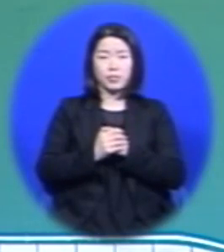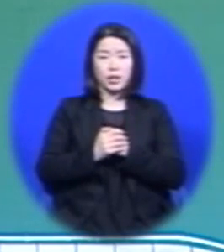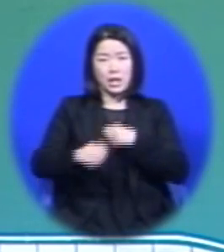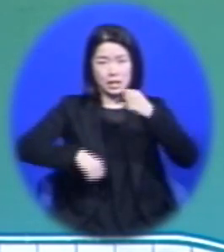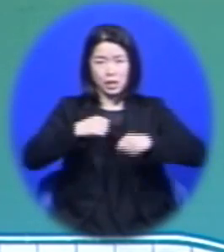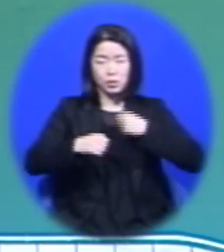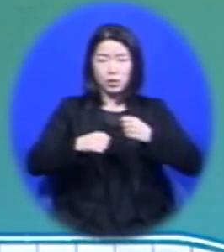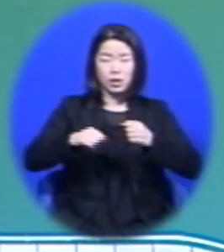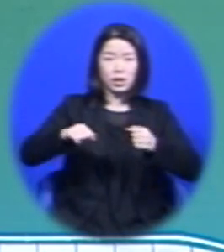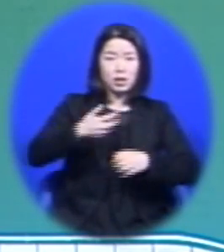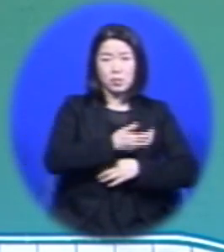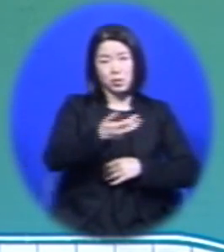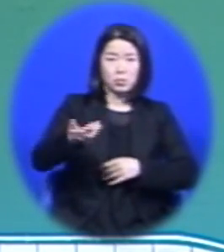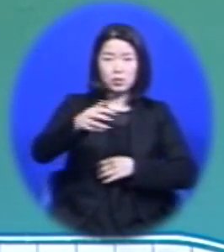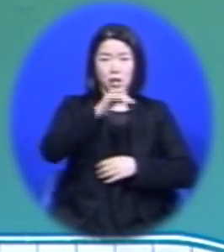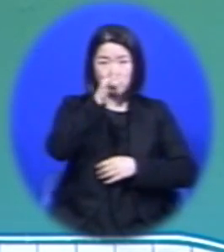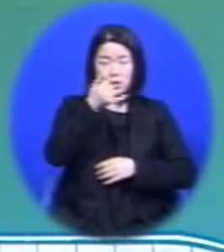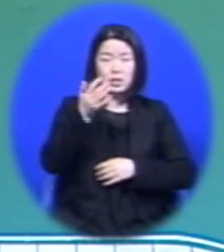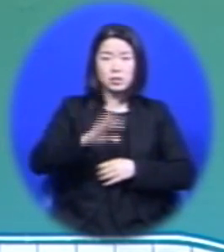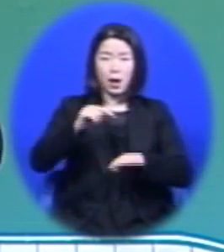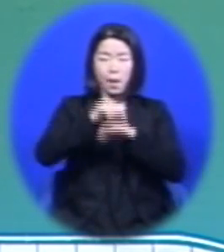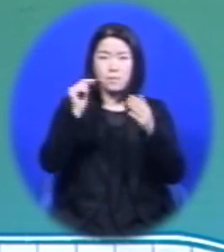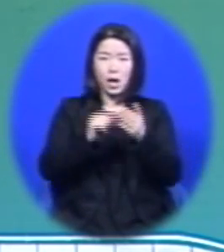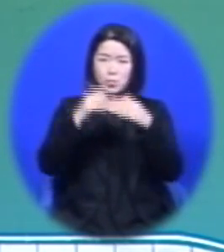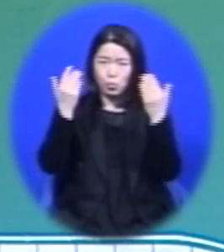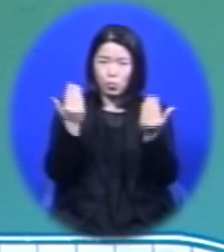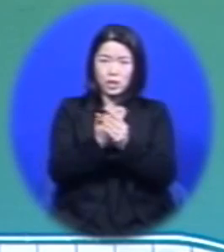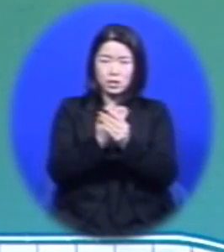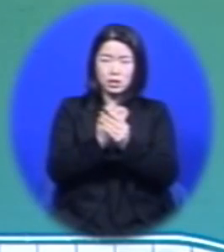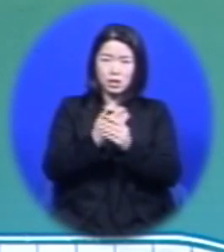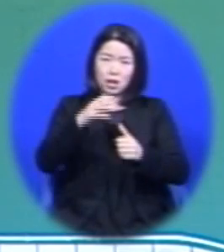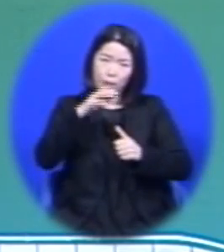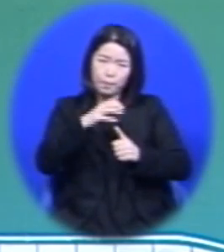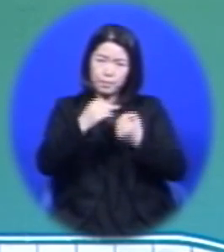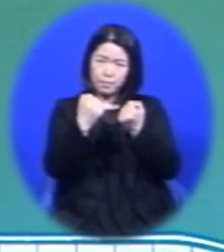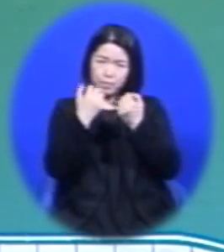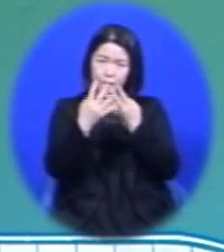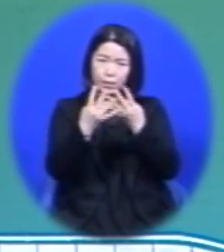자유롭게 돌아다닐 수는 있지만 마음은 완전히 감옥에 갇혀 있는 것처럼,